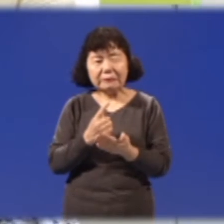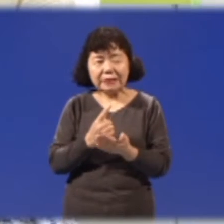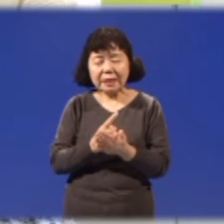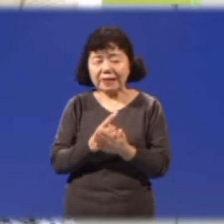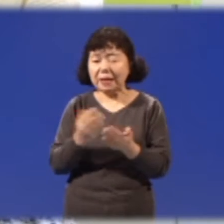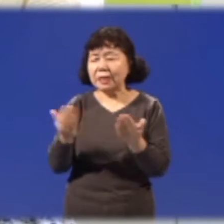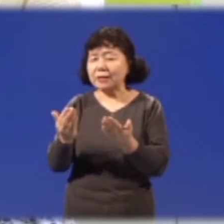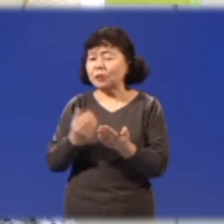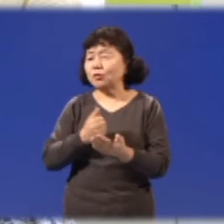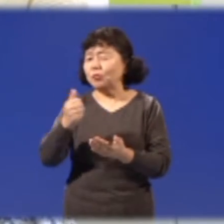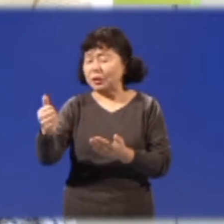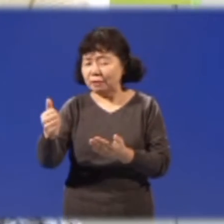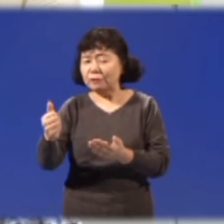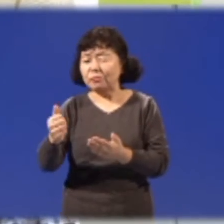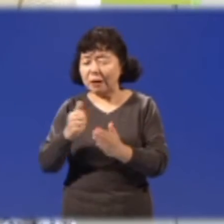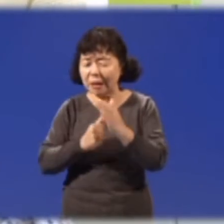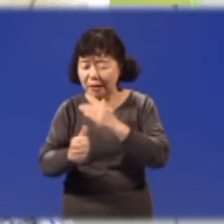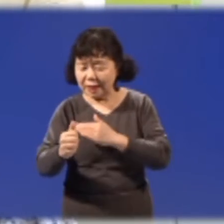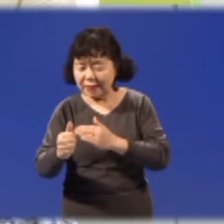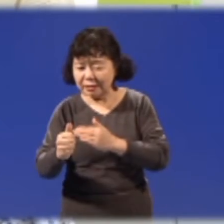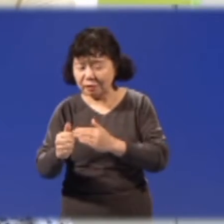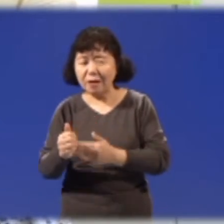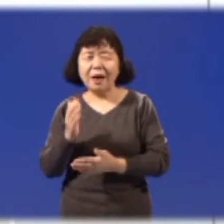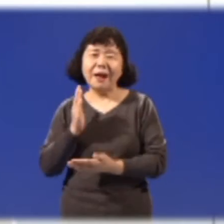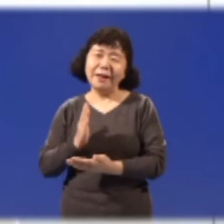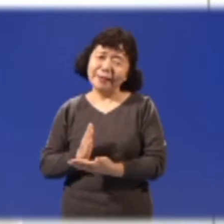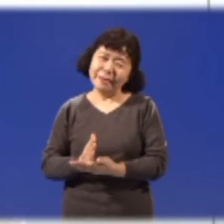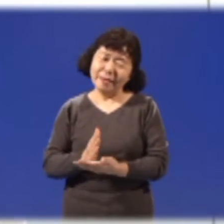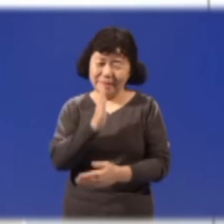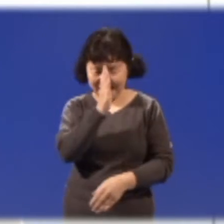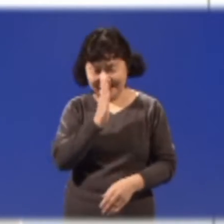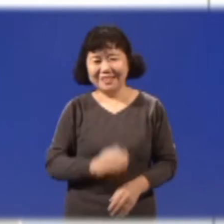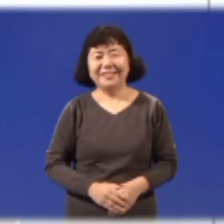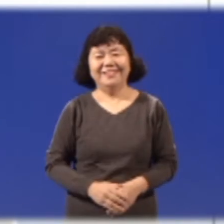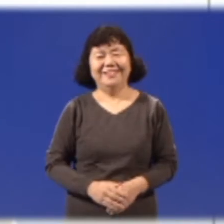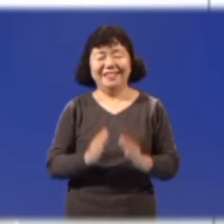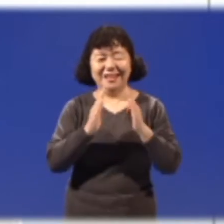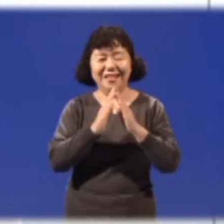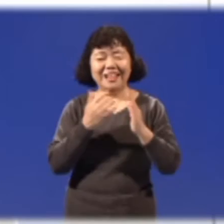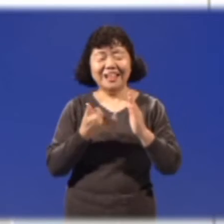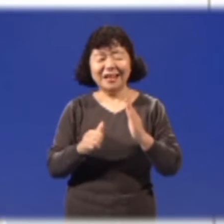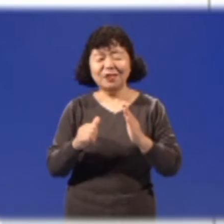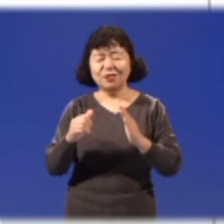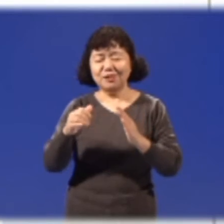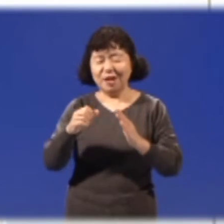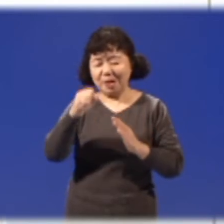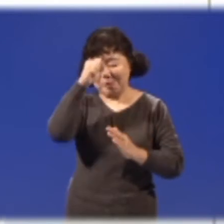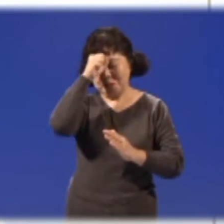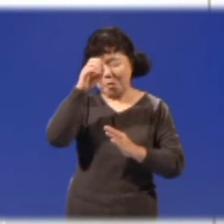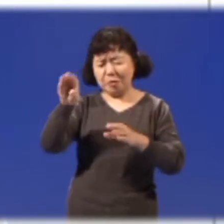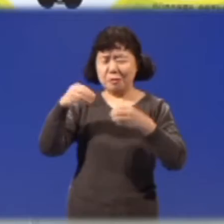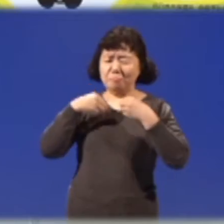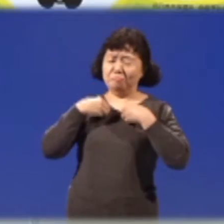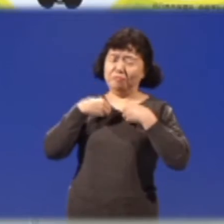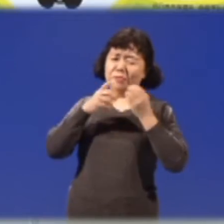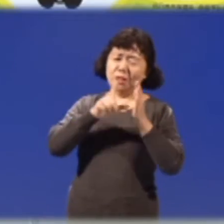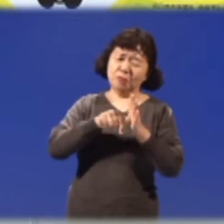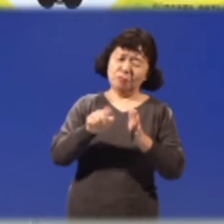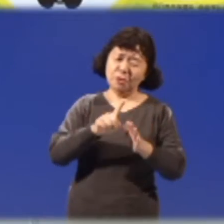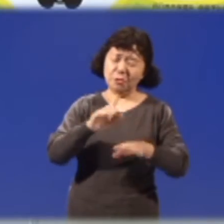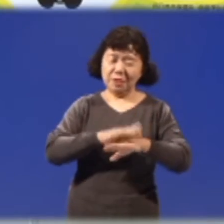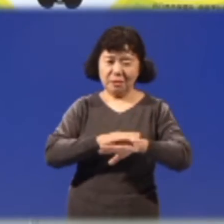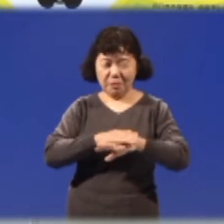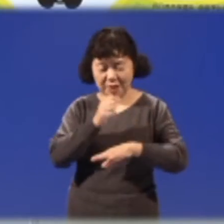出勤は控えてください。 はい。家族が感染した時にはどうしたらいいですか？ は